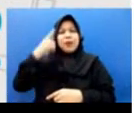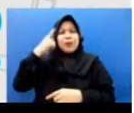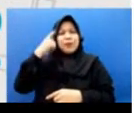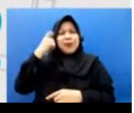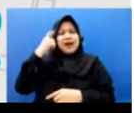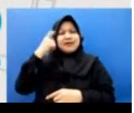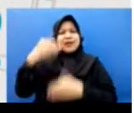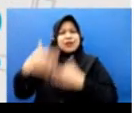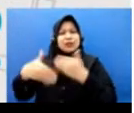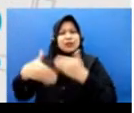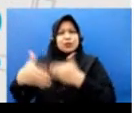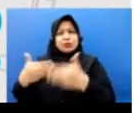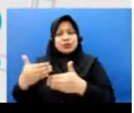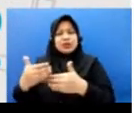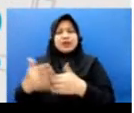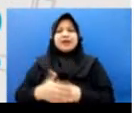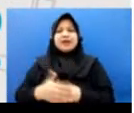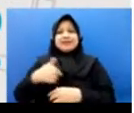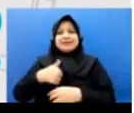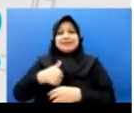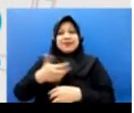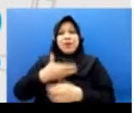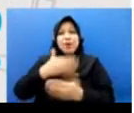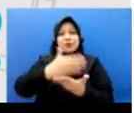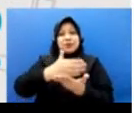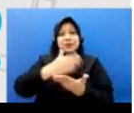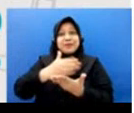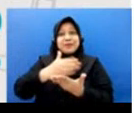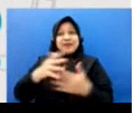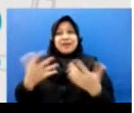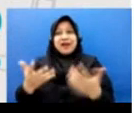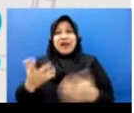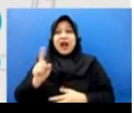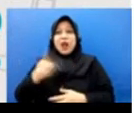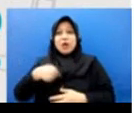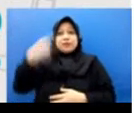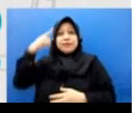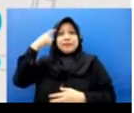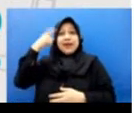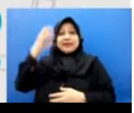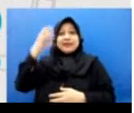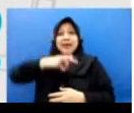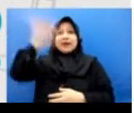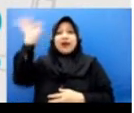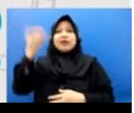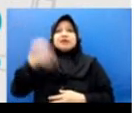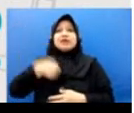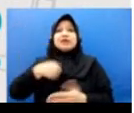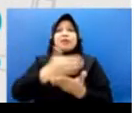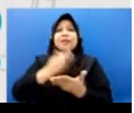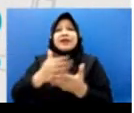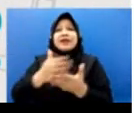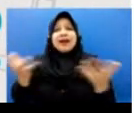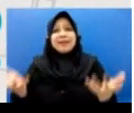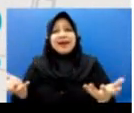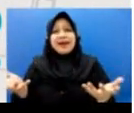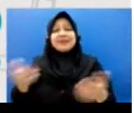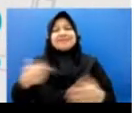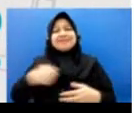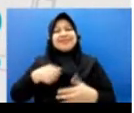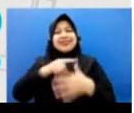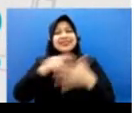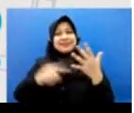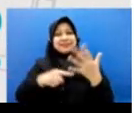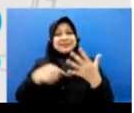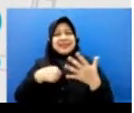satu hal yang bisa saya bagi. Kalau saya tidak pernah belajar, saya mau bagikan apa? Itu tip dari saya. Kedua, jangan